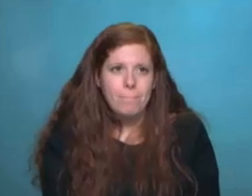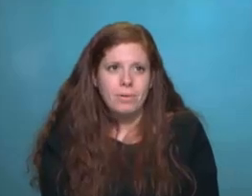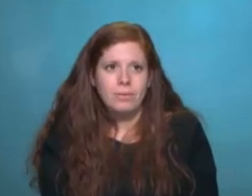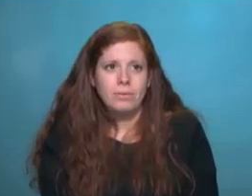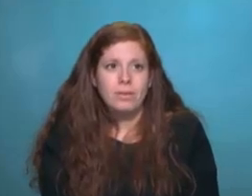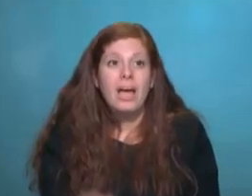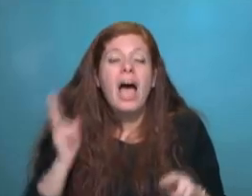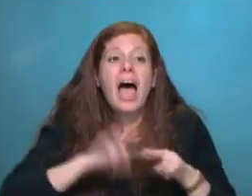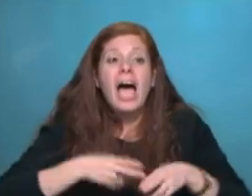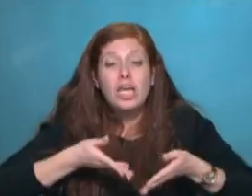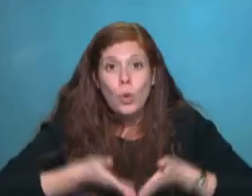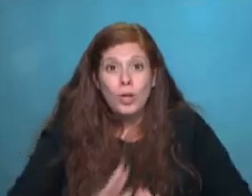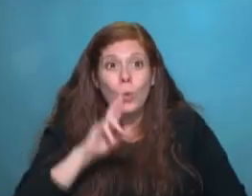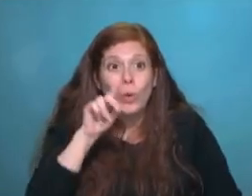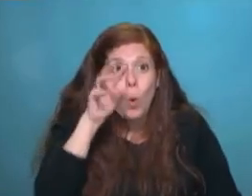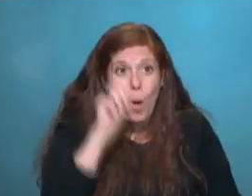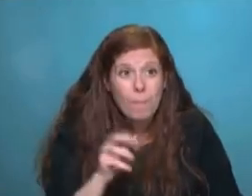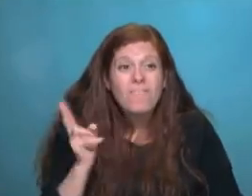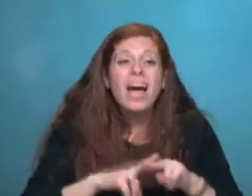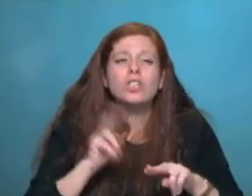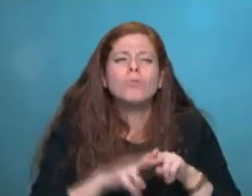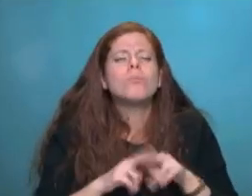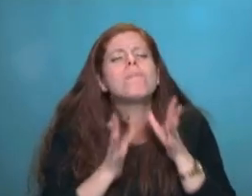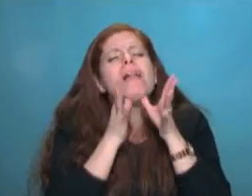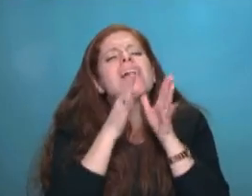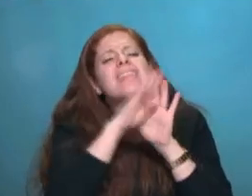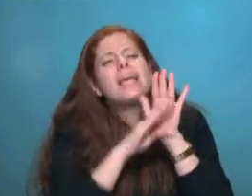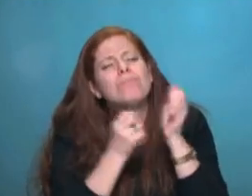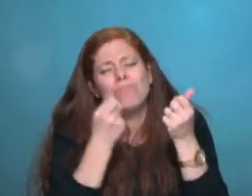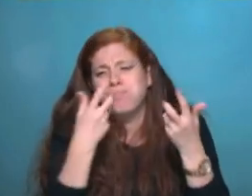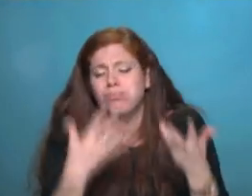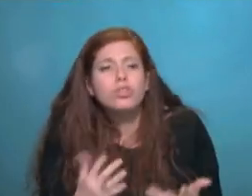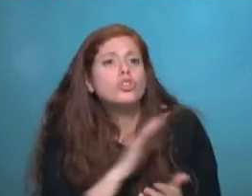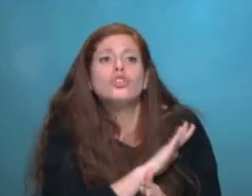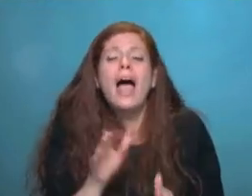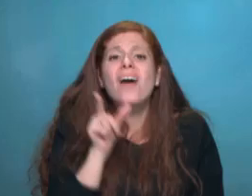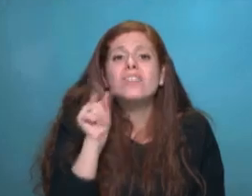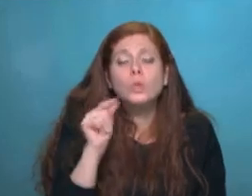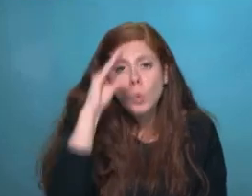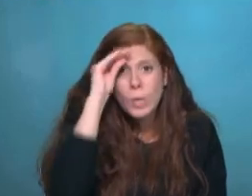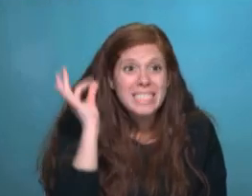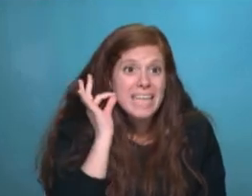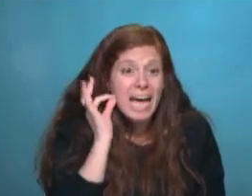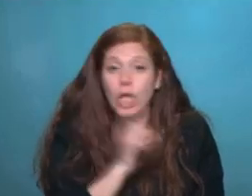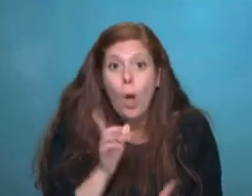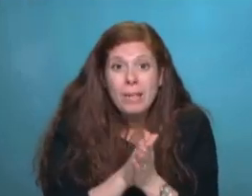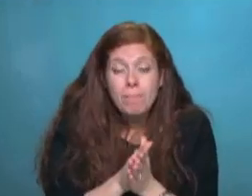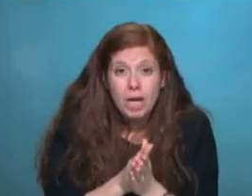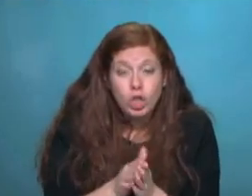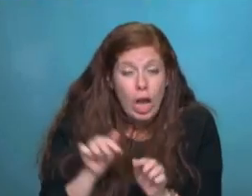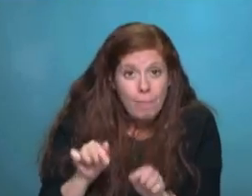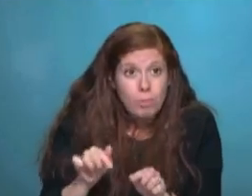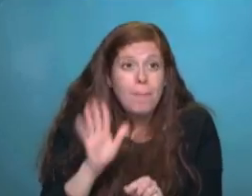לאחר שהולידו את רום, ורק אחרי שעמדו בין ספור תנאים שאף זוג סטרייטים אינו מתבקש לעמוד בהם, גם אם אחד מהם אינו